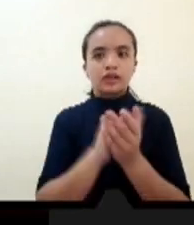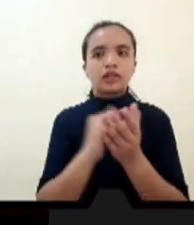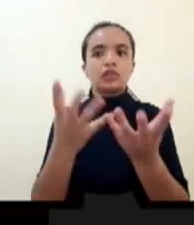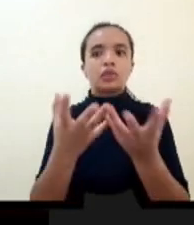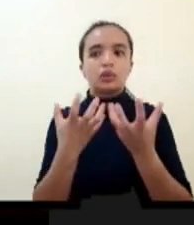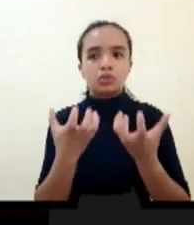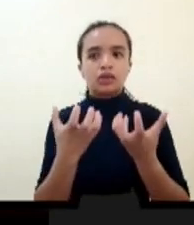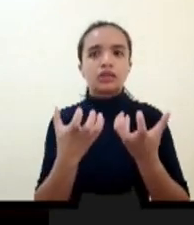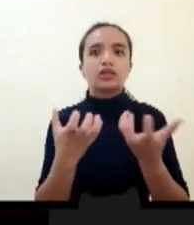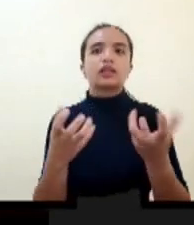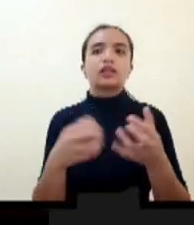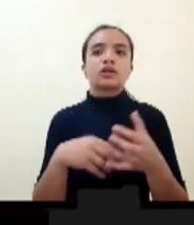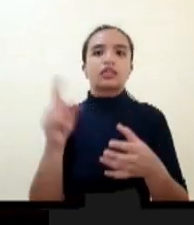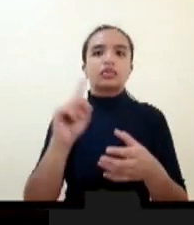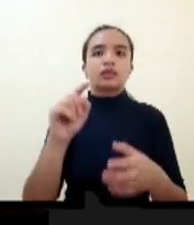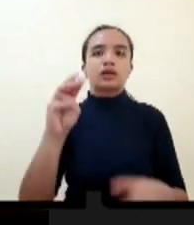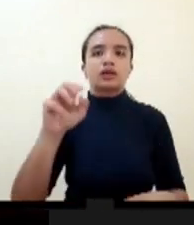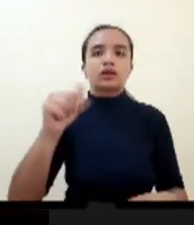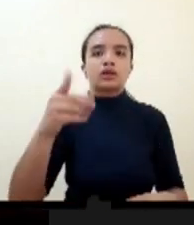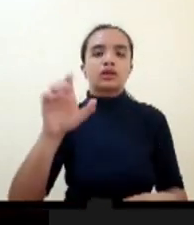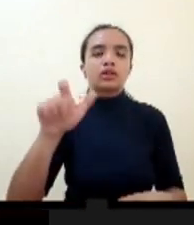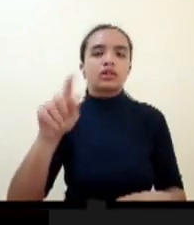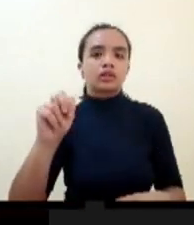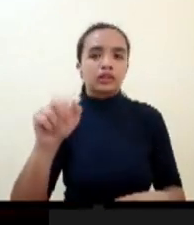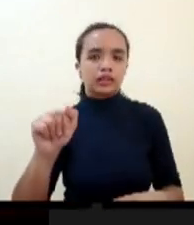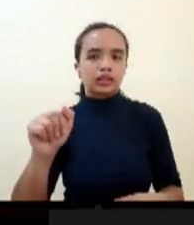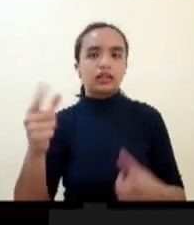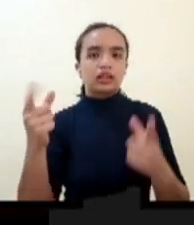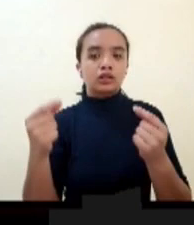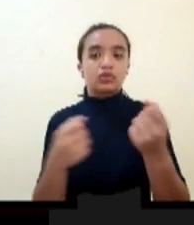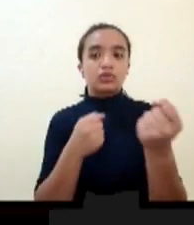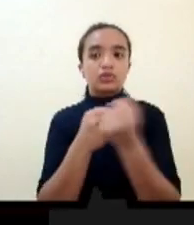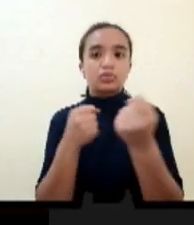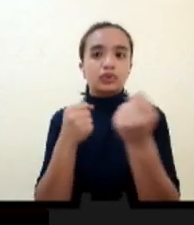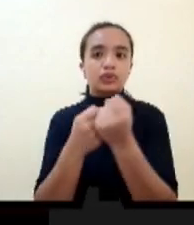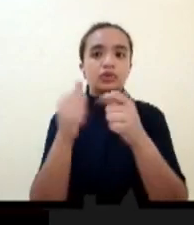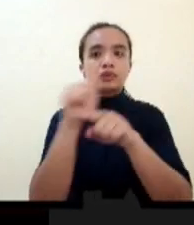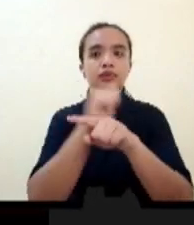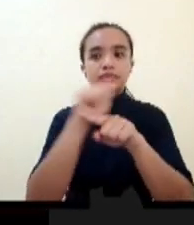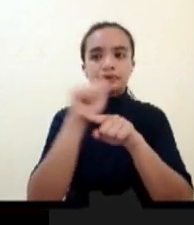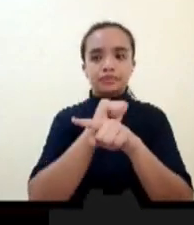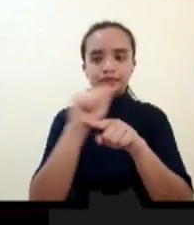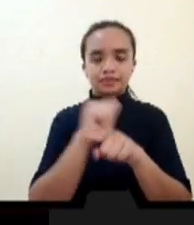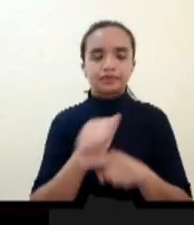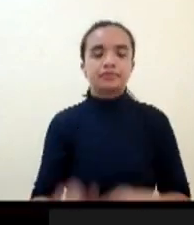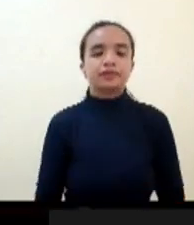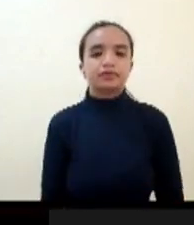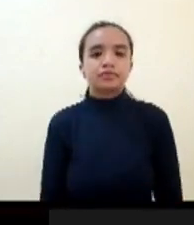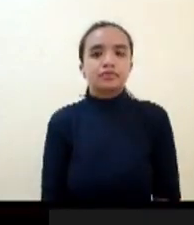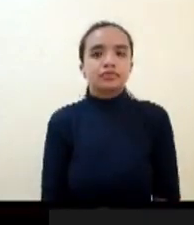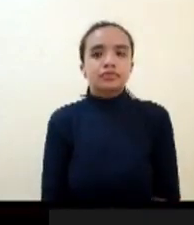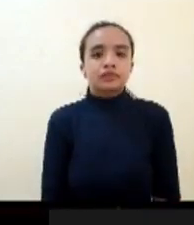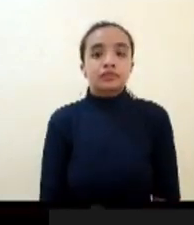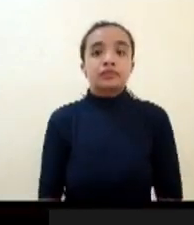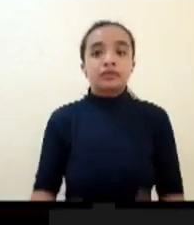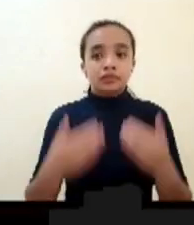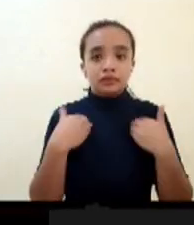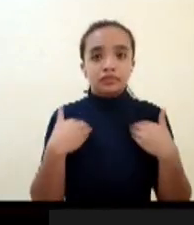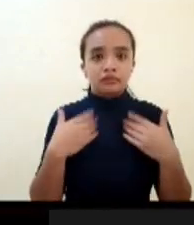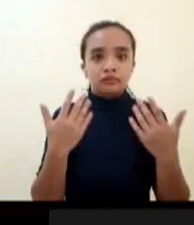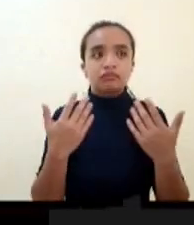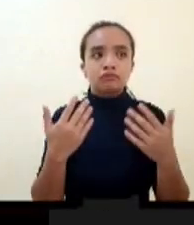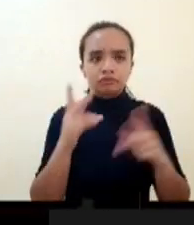ng Bayan, Magdalena Gamayo. Sumuporta yung sa kanyang mga trainees, no? So may mga resident weavers na rin, no,